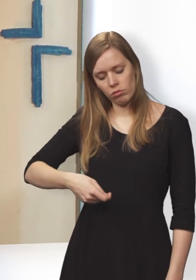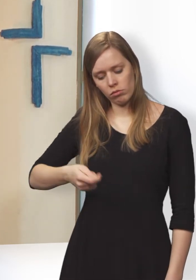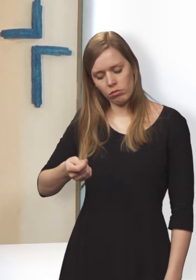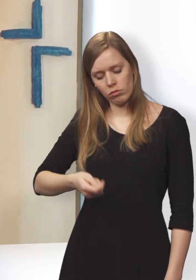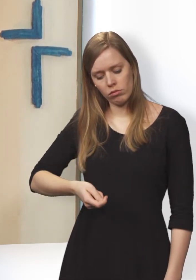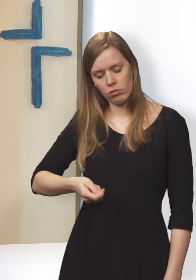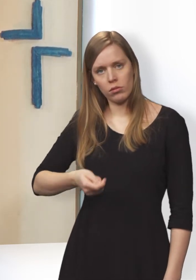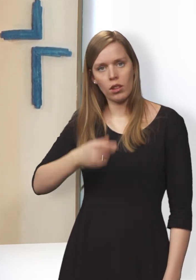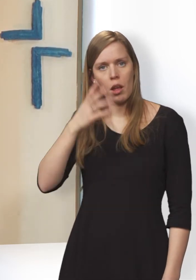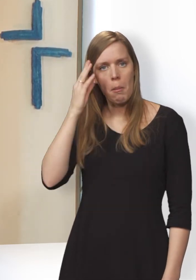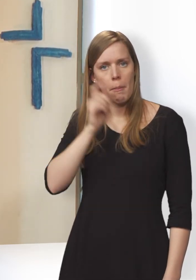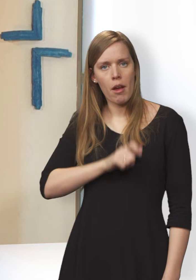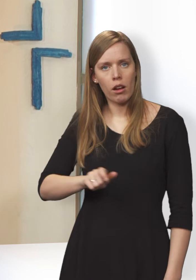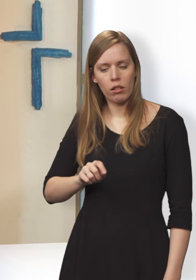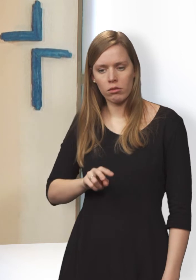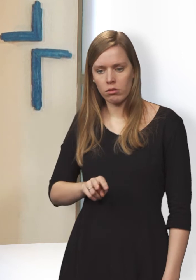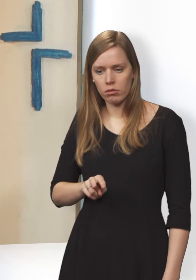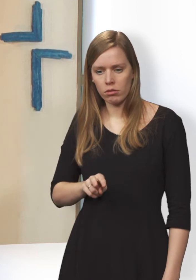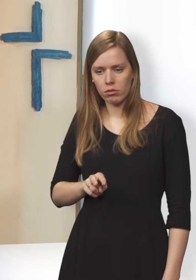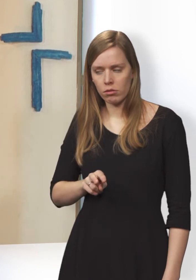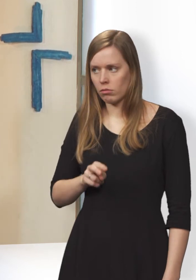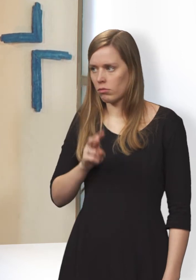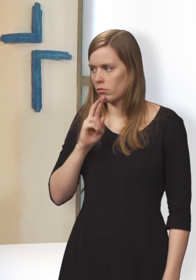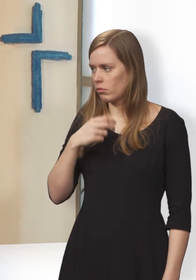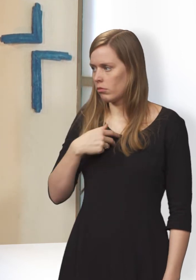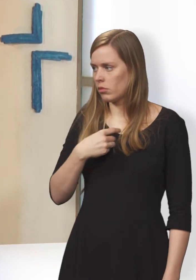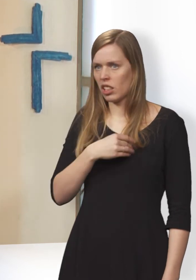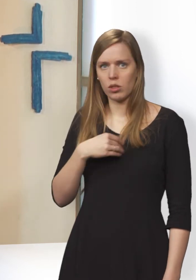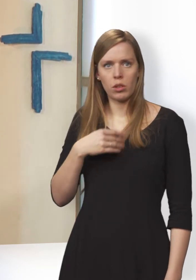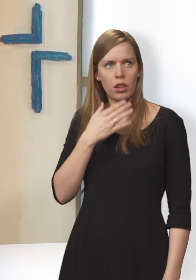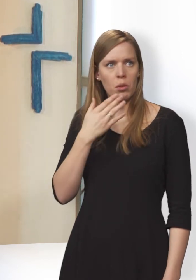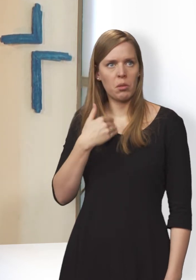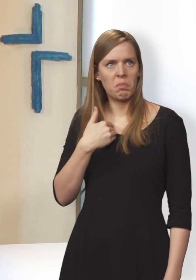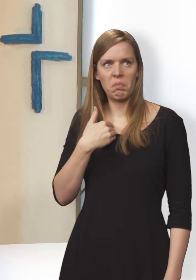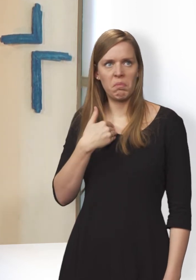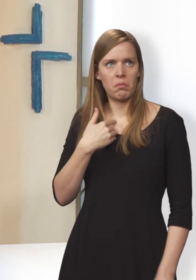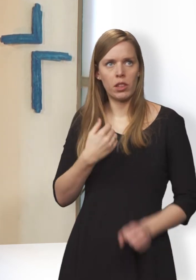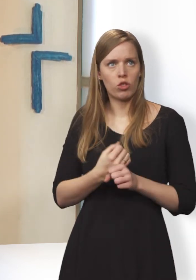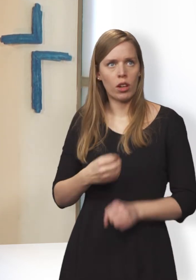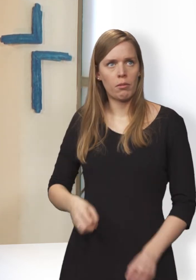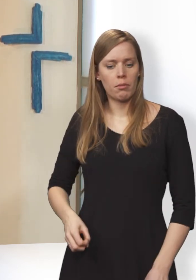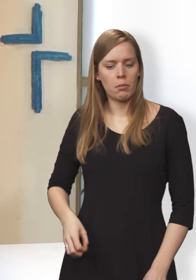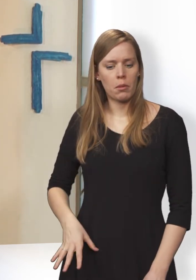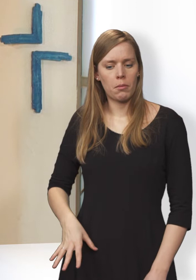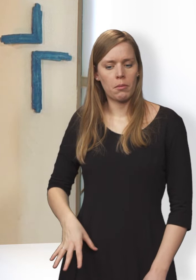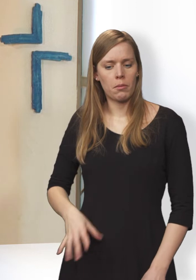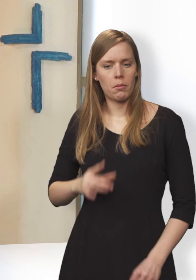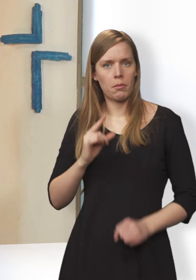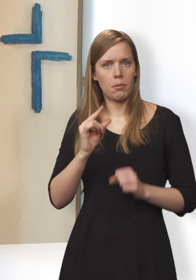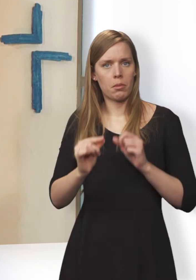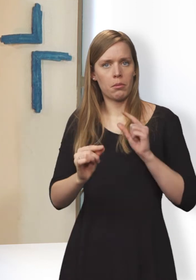plumpsen in den sand schwere nachdenkliche schritte schlafen weg die frau steht allein vor ihm